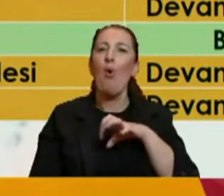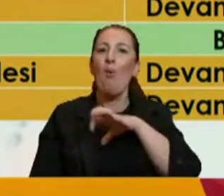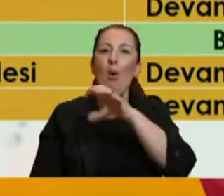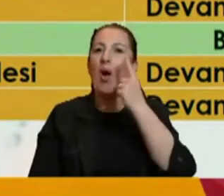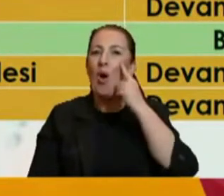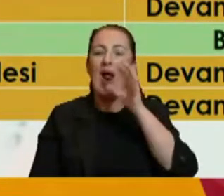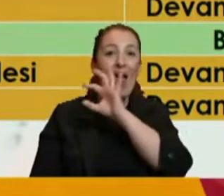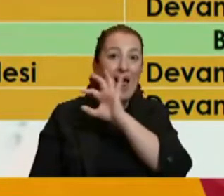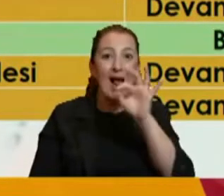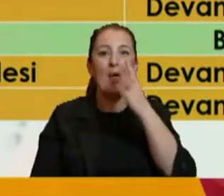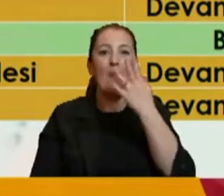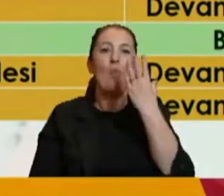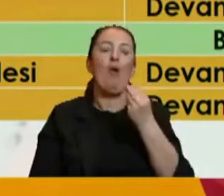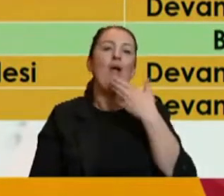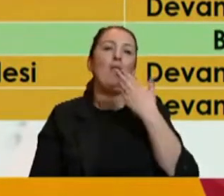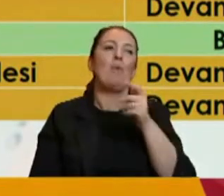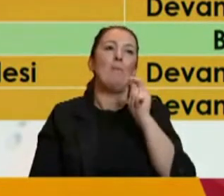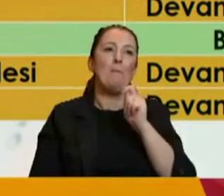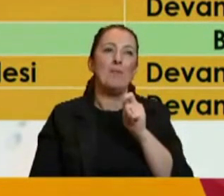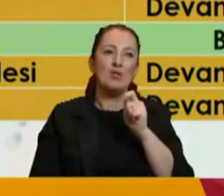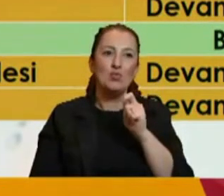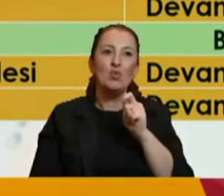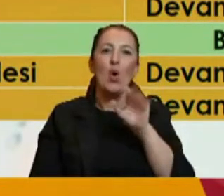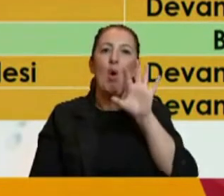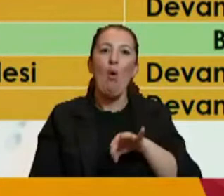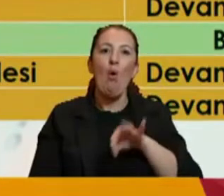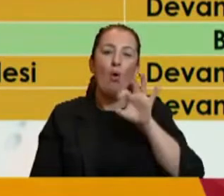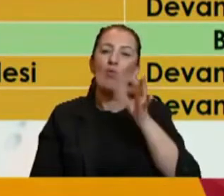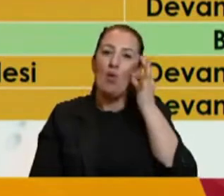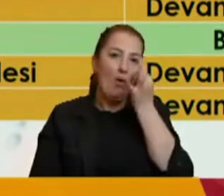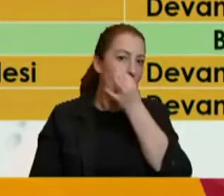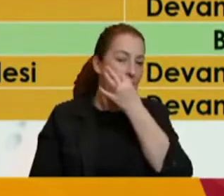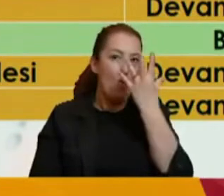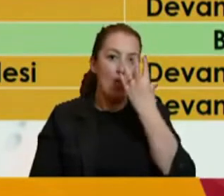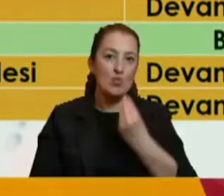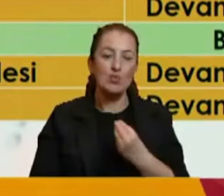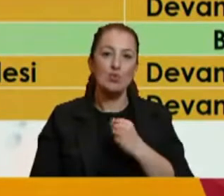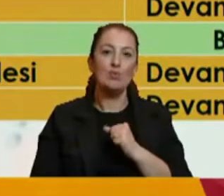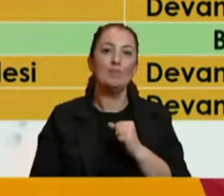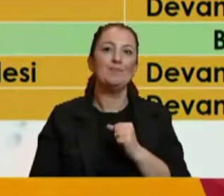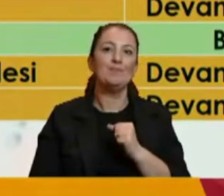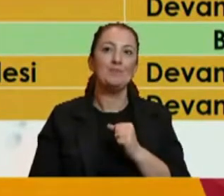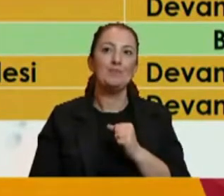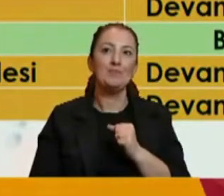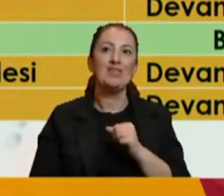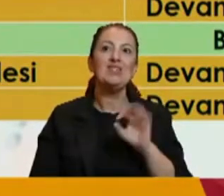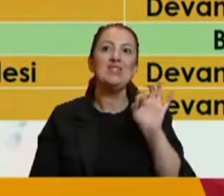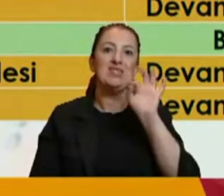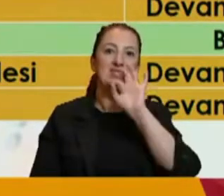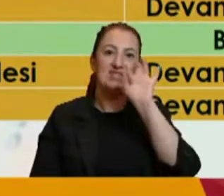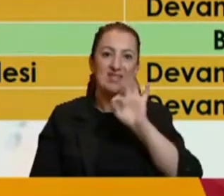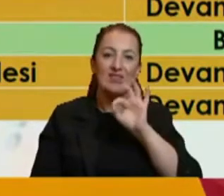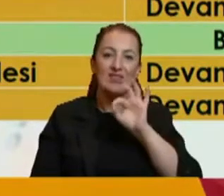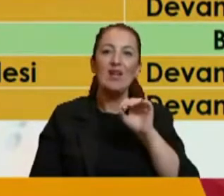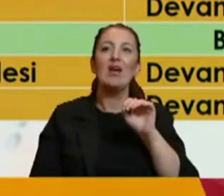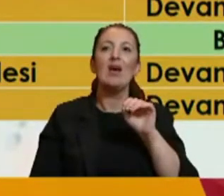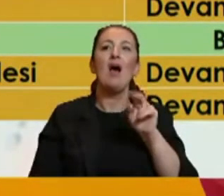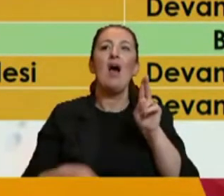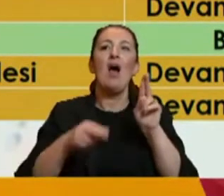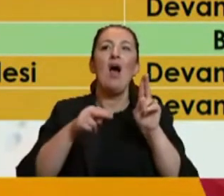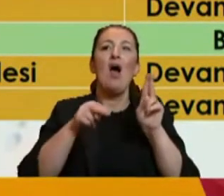gösteriyoruz ki kontrol edilebilsin bugün Silivri'de kavakderesi